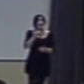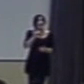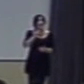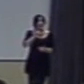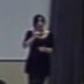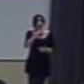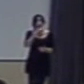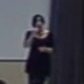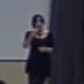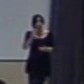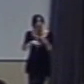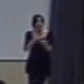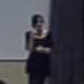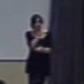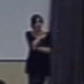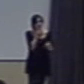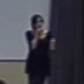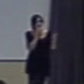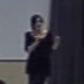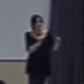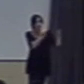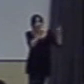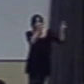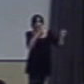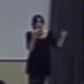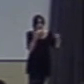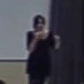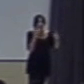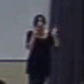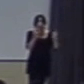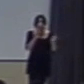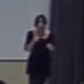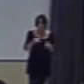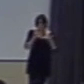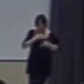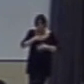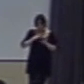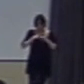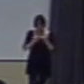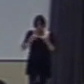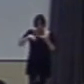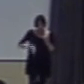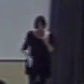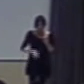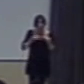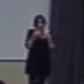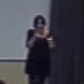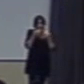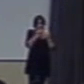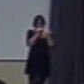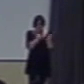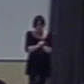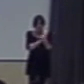començar com ens ha canviat la tecnologia, com ens ha canviat a l'hora d'informar els que ens dediquem al món de la comunicació, però també quan som receptors d'informació, i